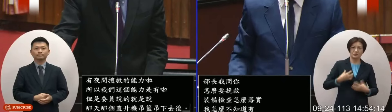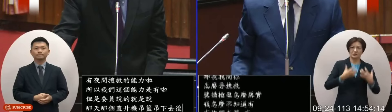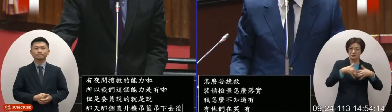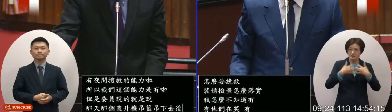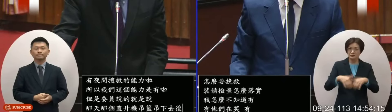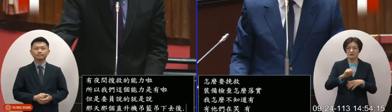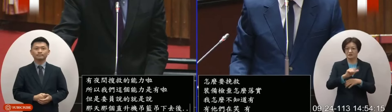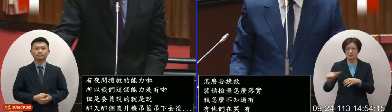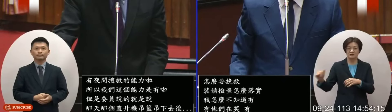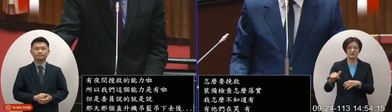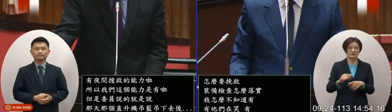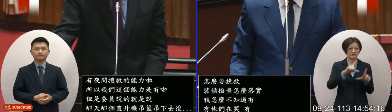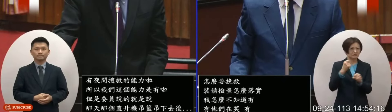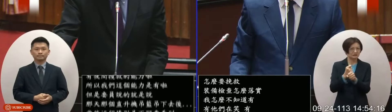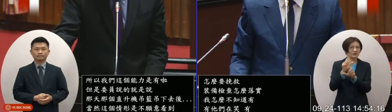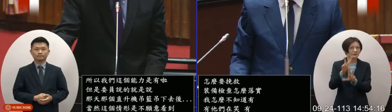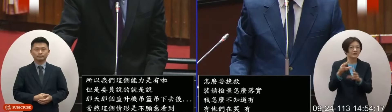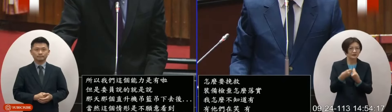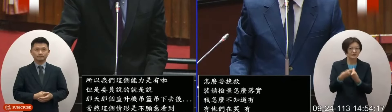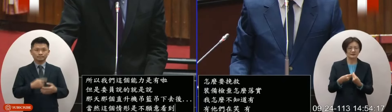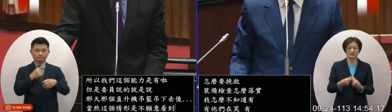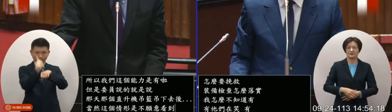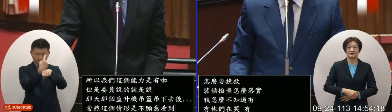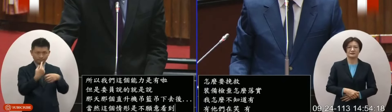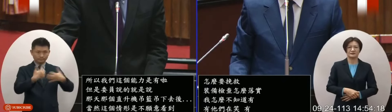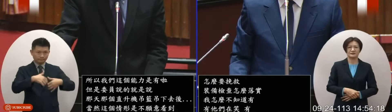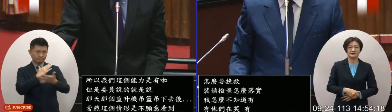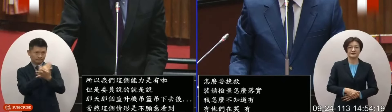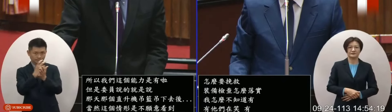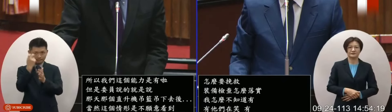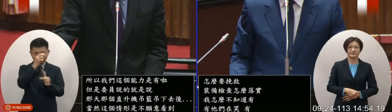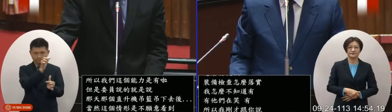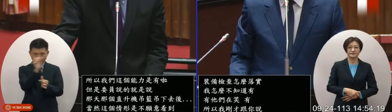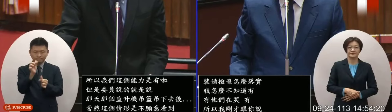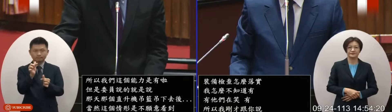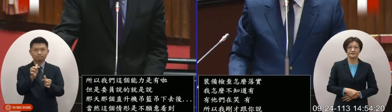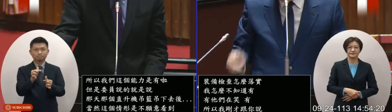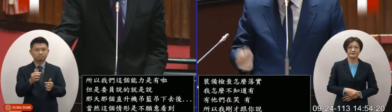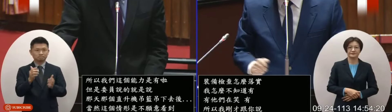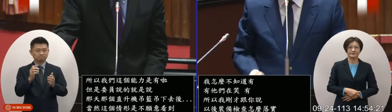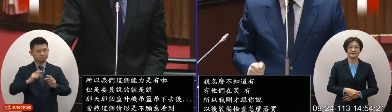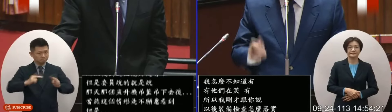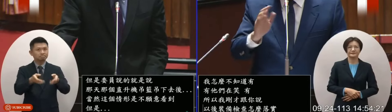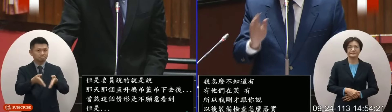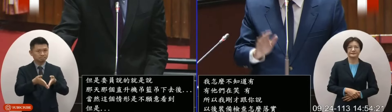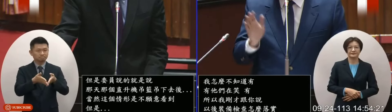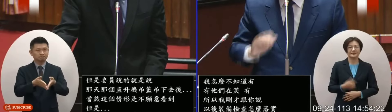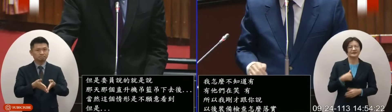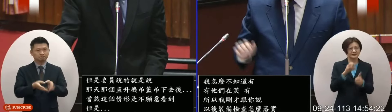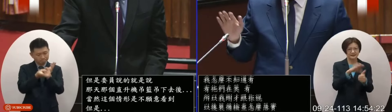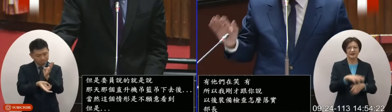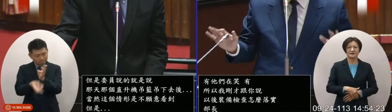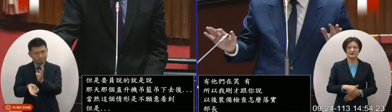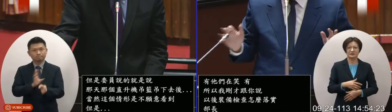实啦，部长。 对了，这装备妥善率，这真正是爱检讨改进啦。 对，我讲我